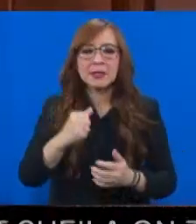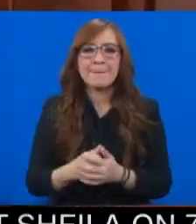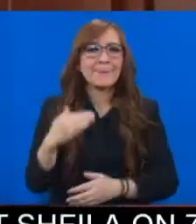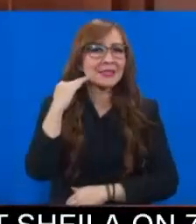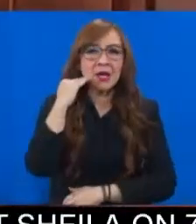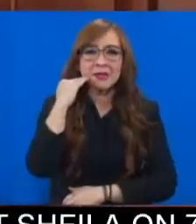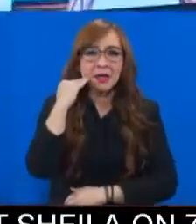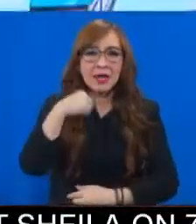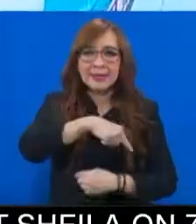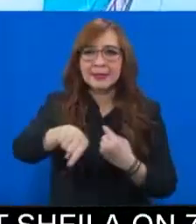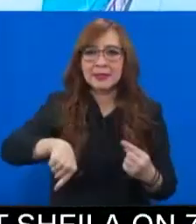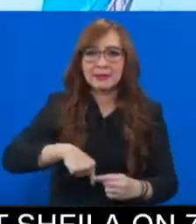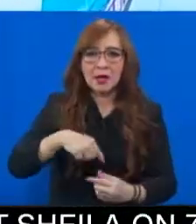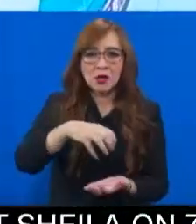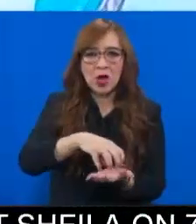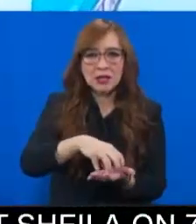persidangan.